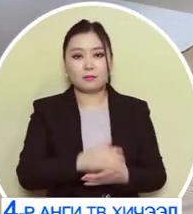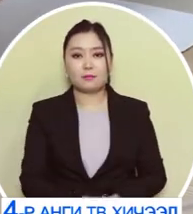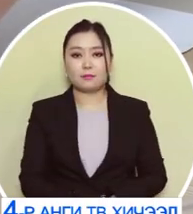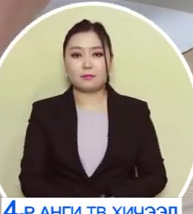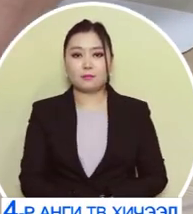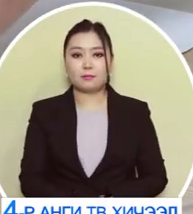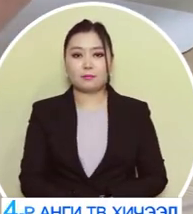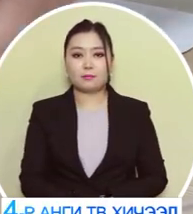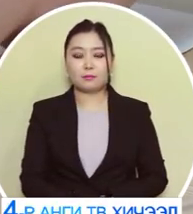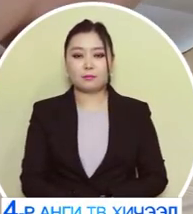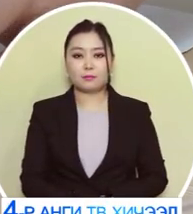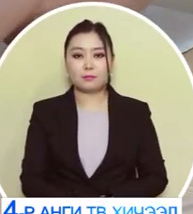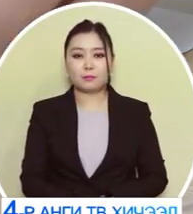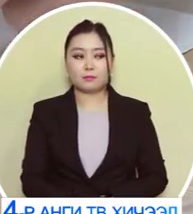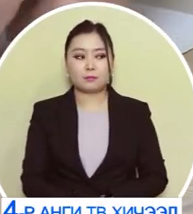Мұнда